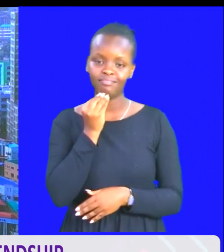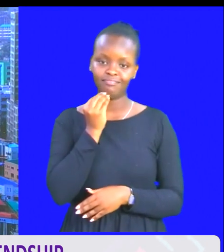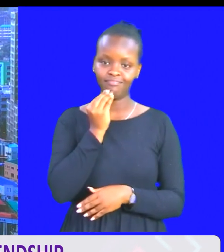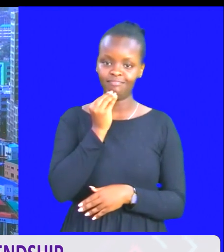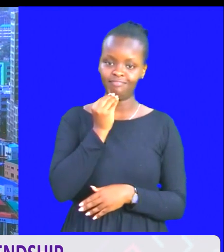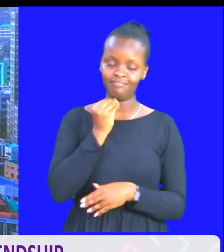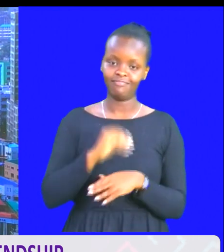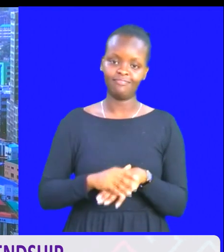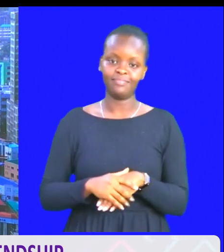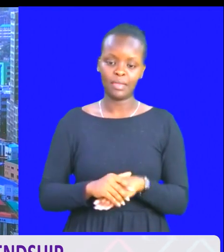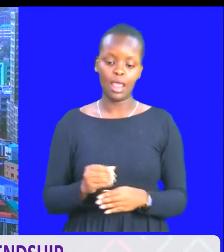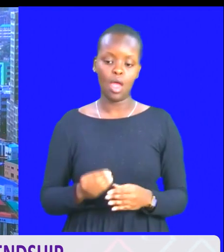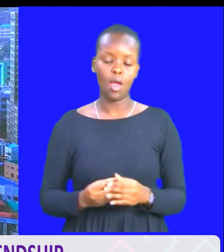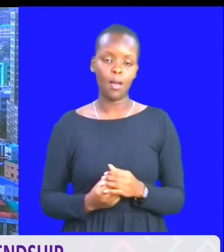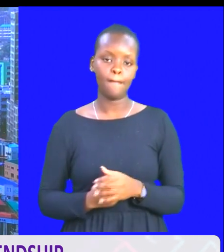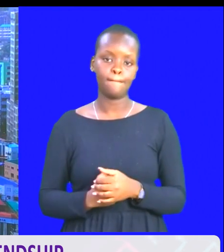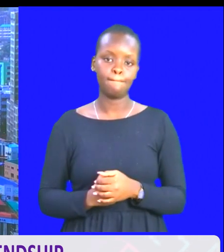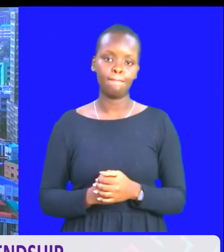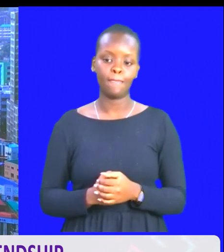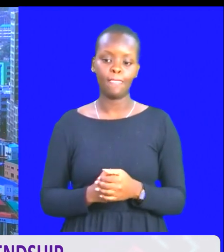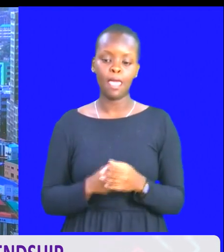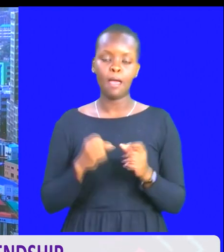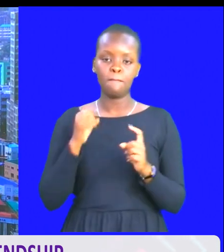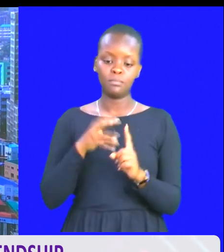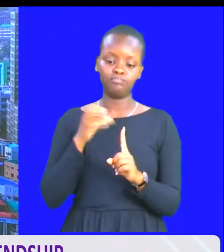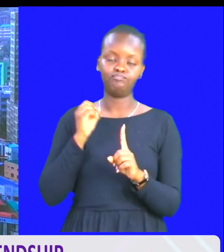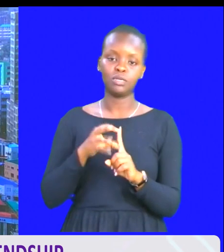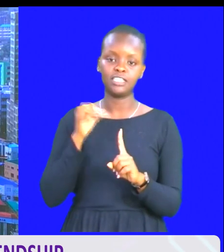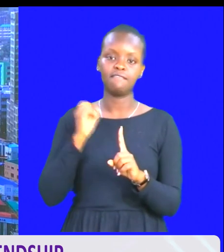ngina ajuu. Ina kuboost. Uyo anakumotivate. Anakumotivate mbaya.